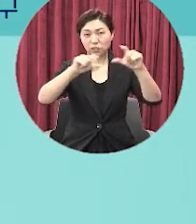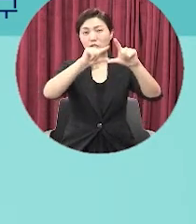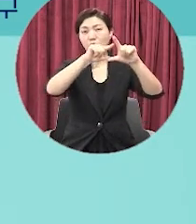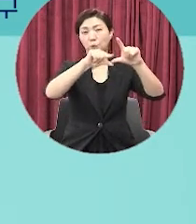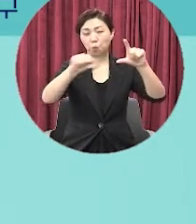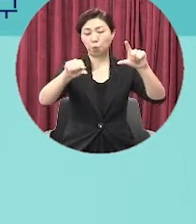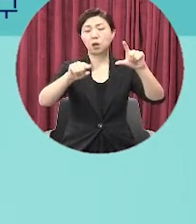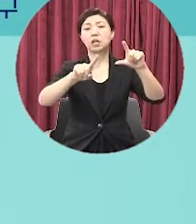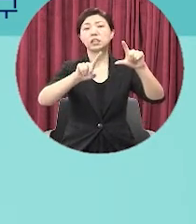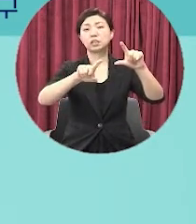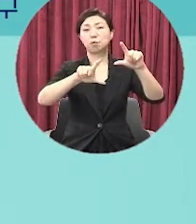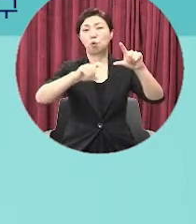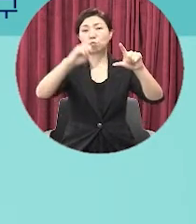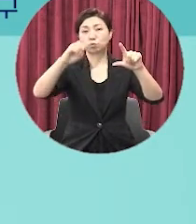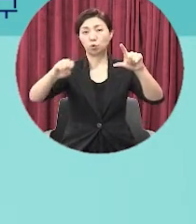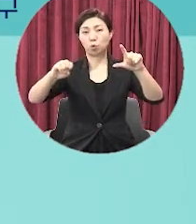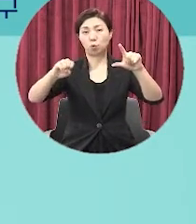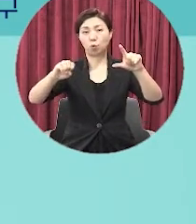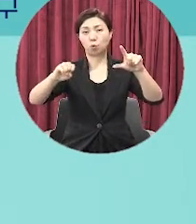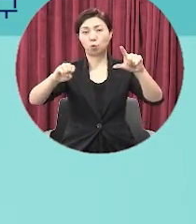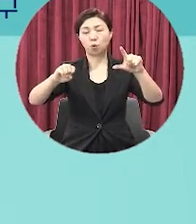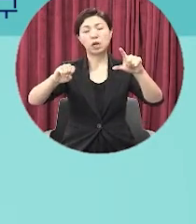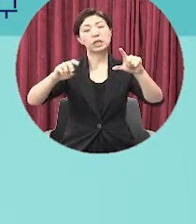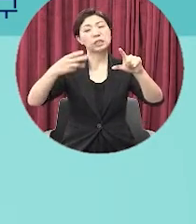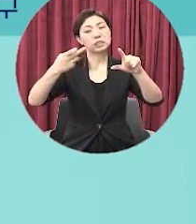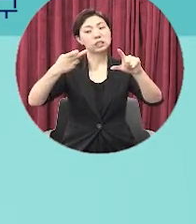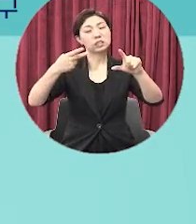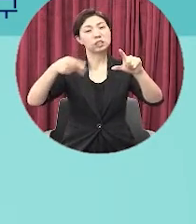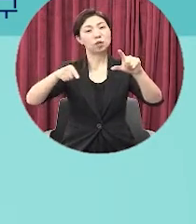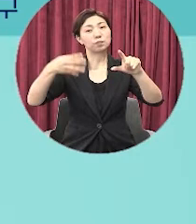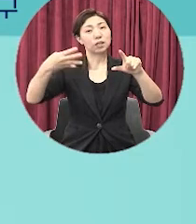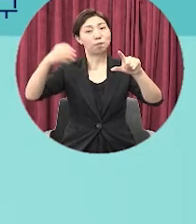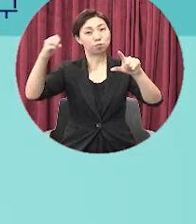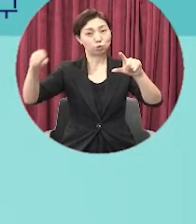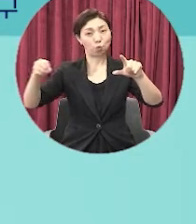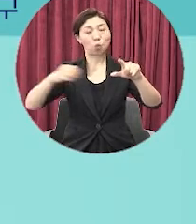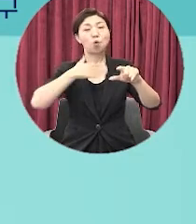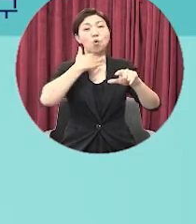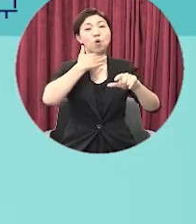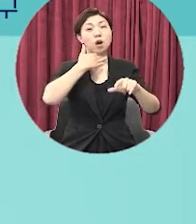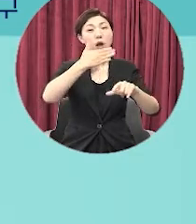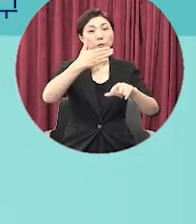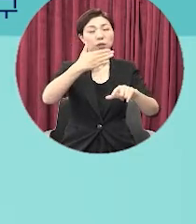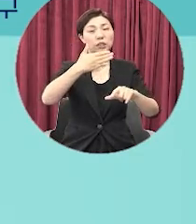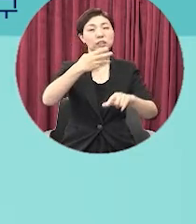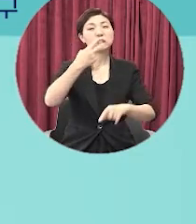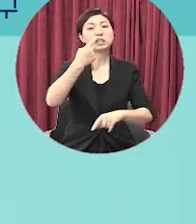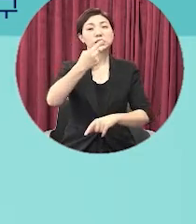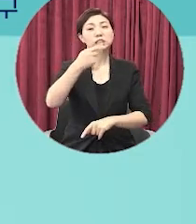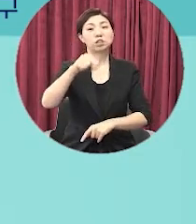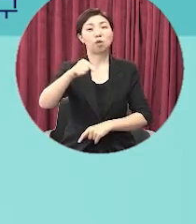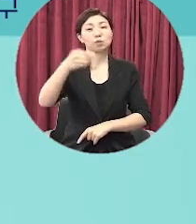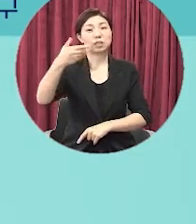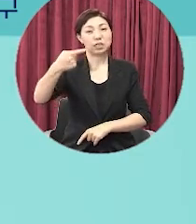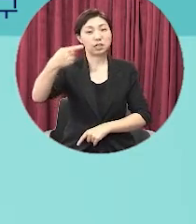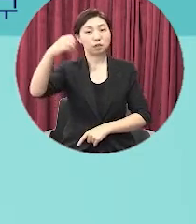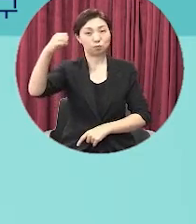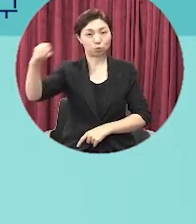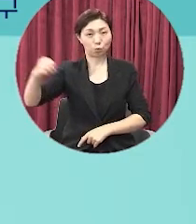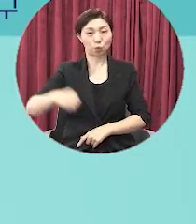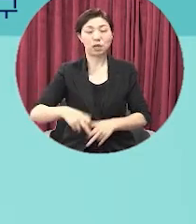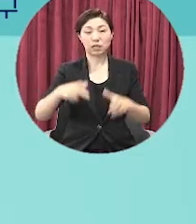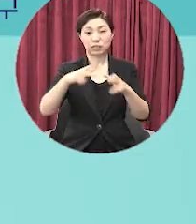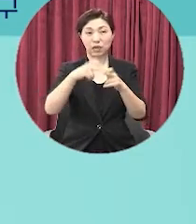야간 2.4% 질 그리고 9세는 약 1.1% 정보 를 차지하고 있었고 그 장의